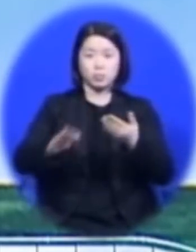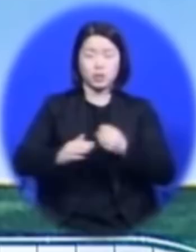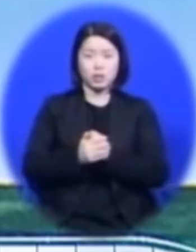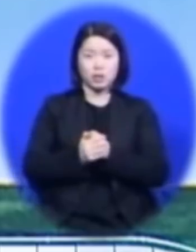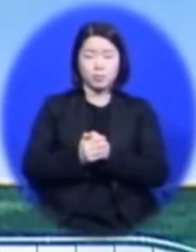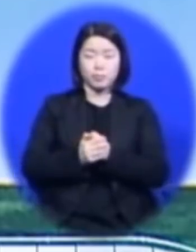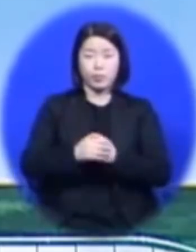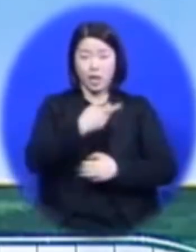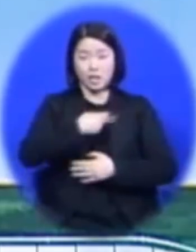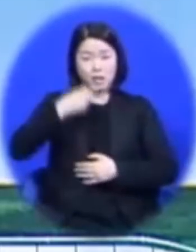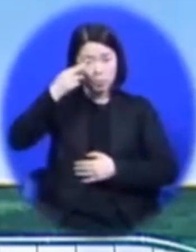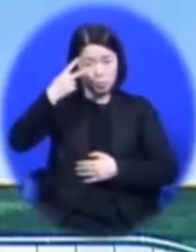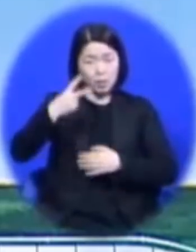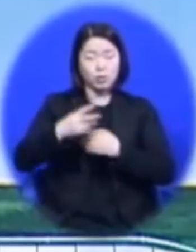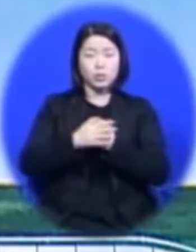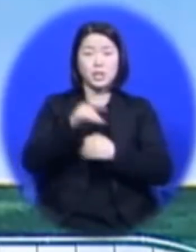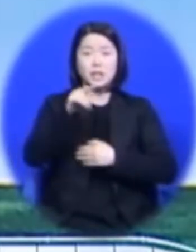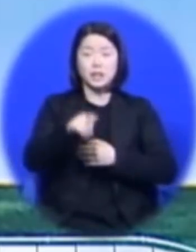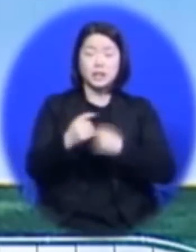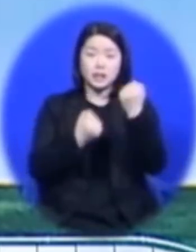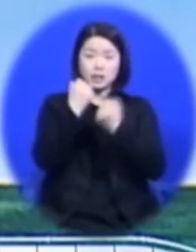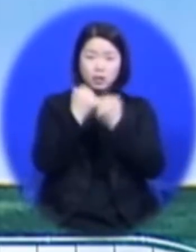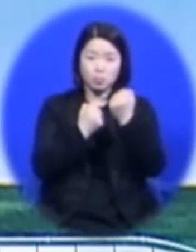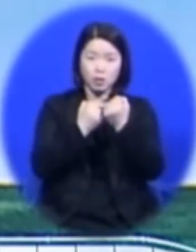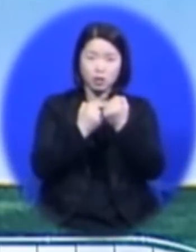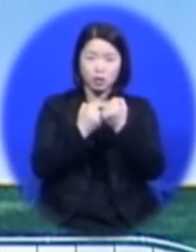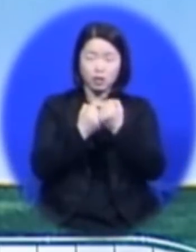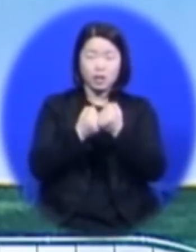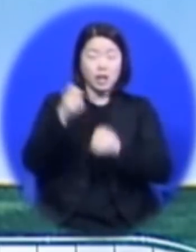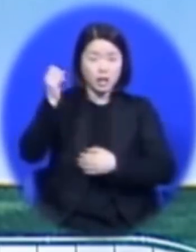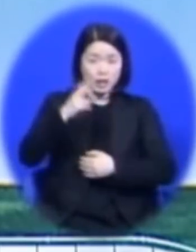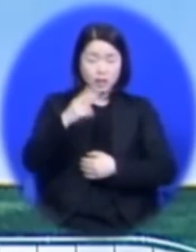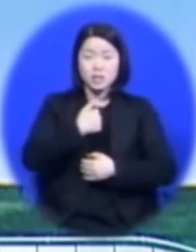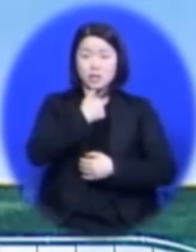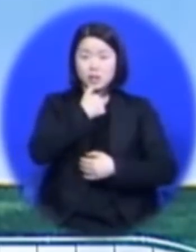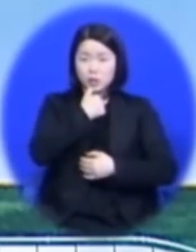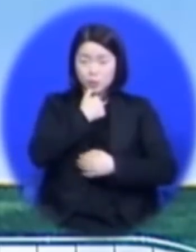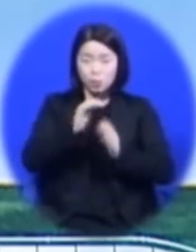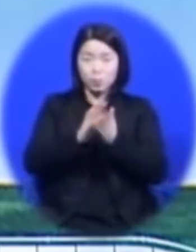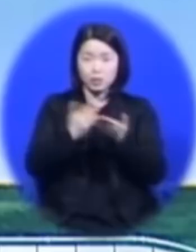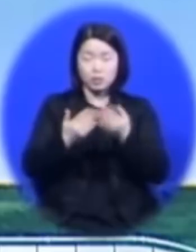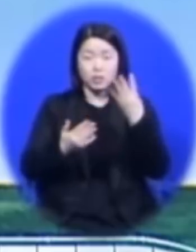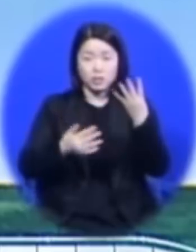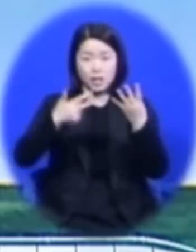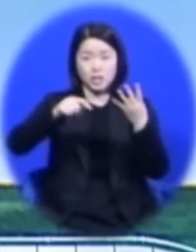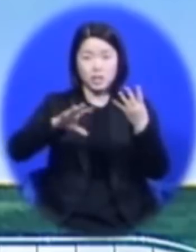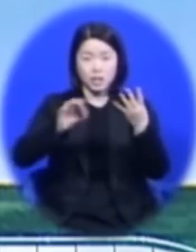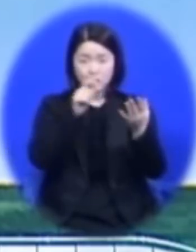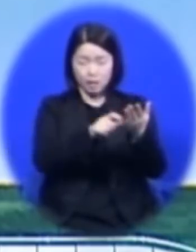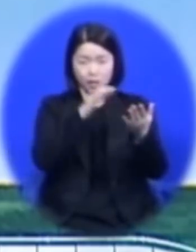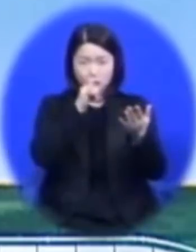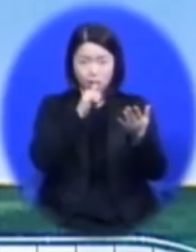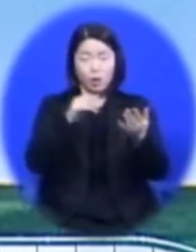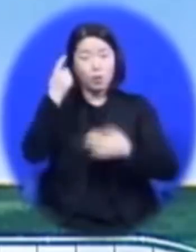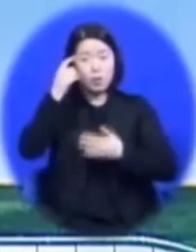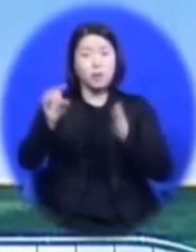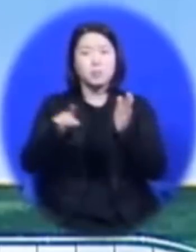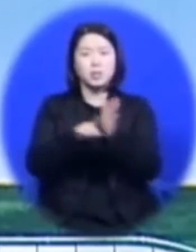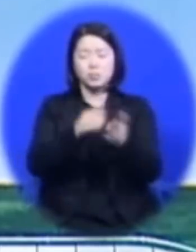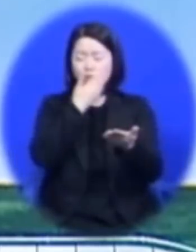사도 바울이 그 설명을 다시 로마서 4장 에서 합니다 믿음이 중요하니까